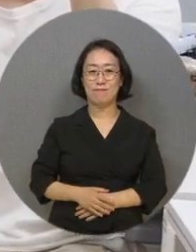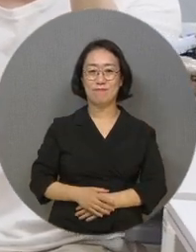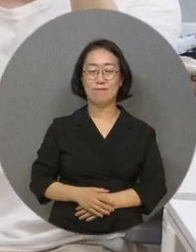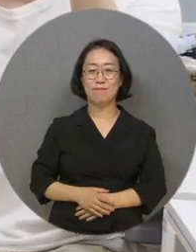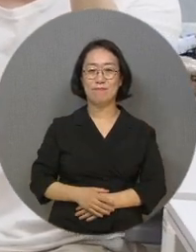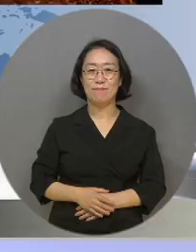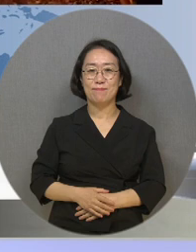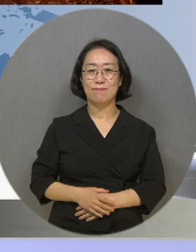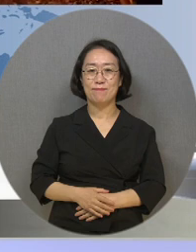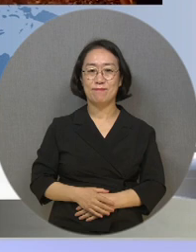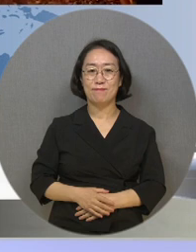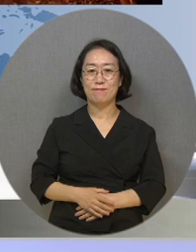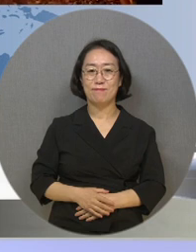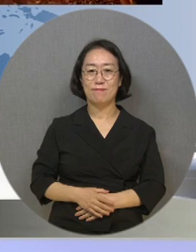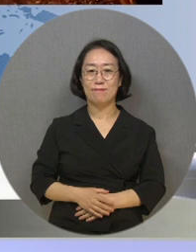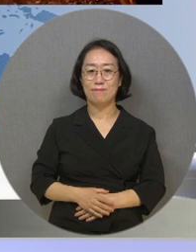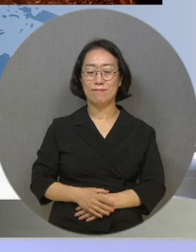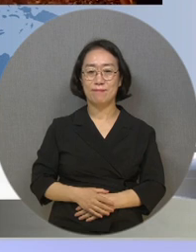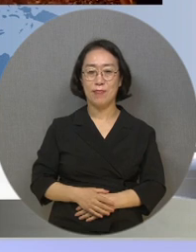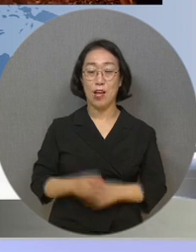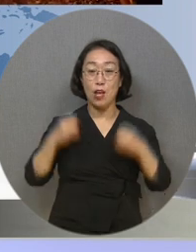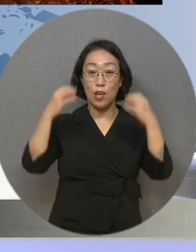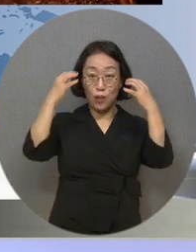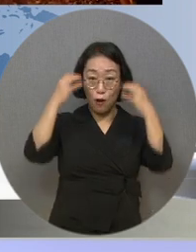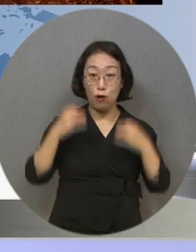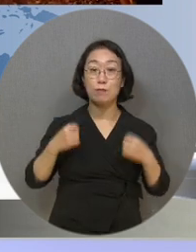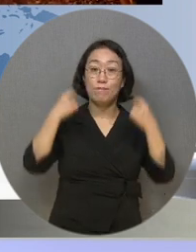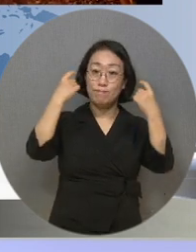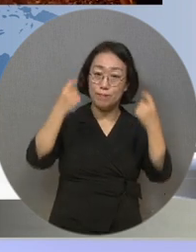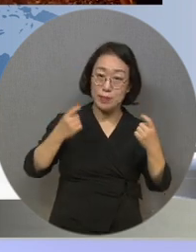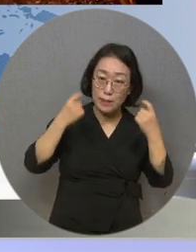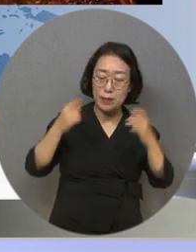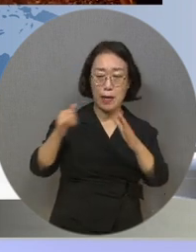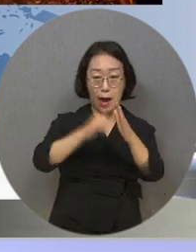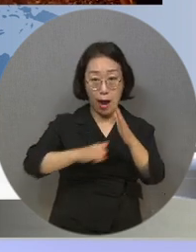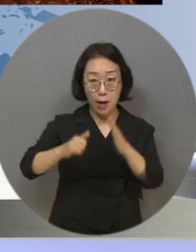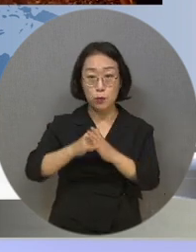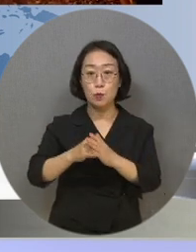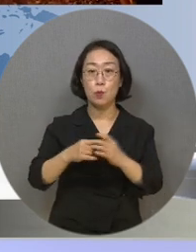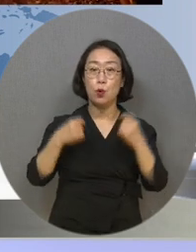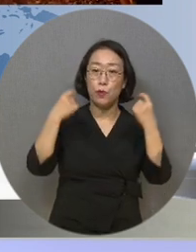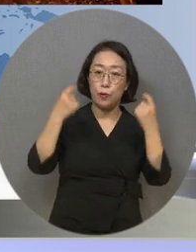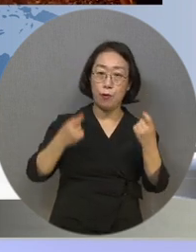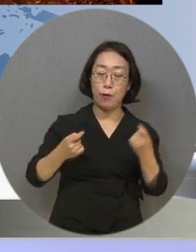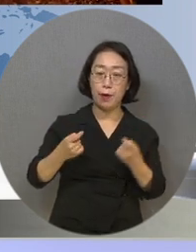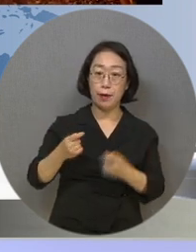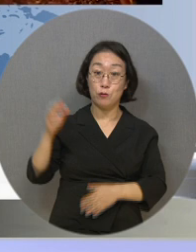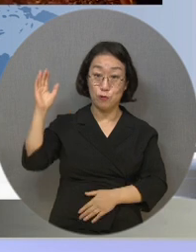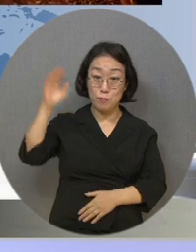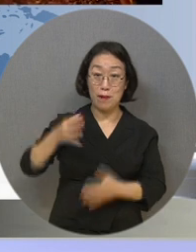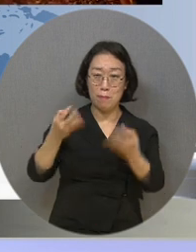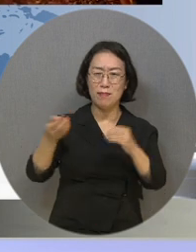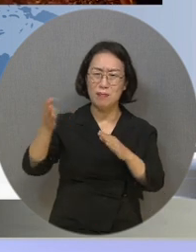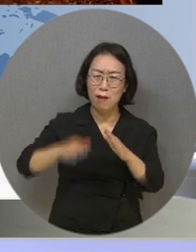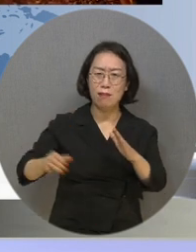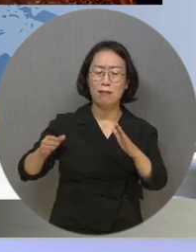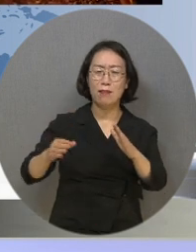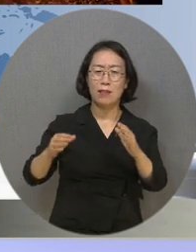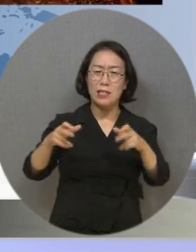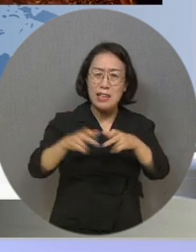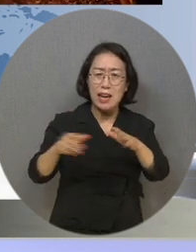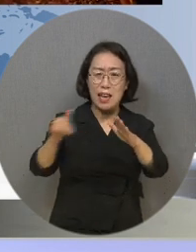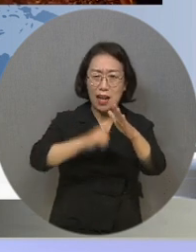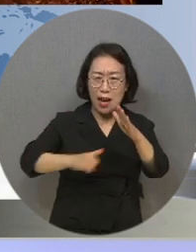권영찬입니다. 여름 휴가철을 맞아 가족여행 많이 떠나시죠? 하지만 장애인 가정의 경우 선뜻